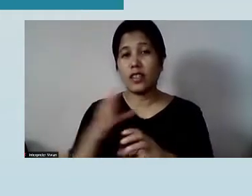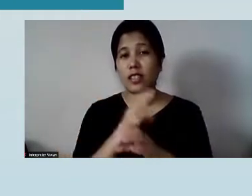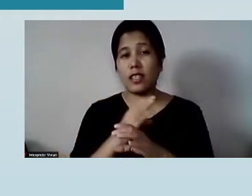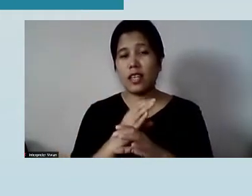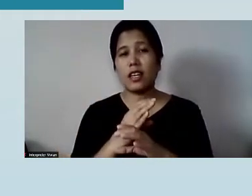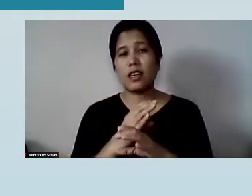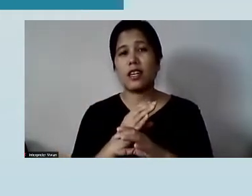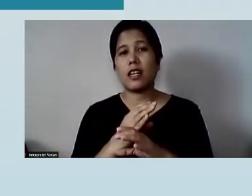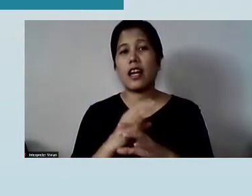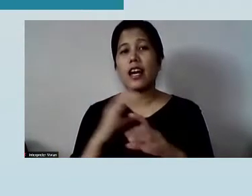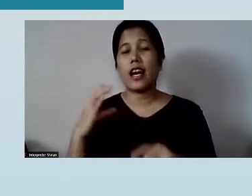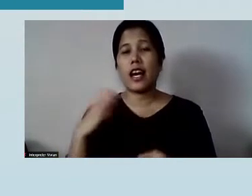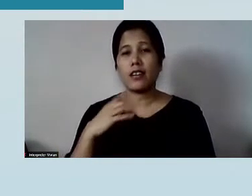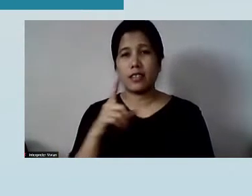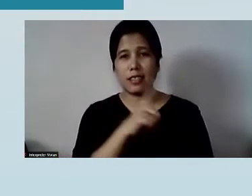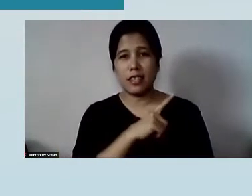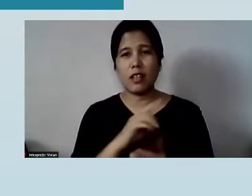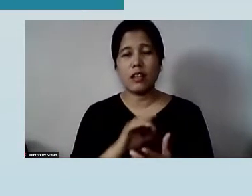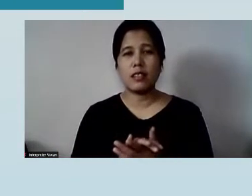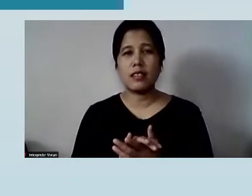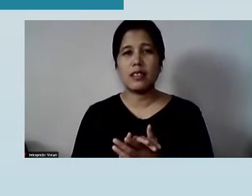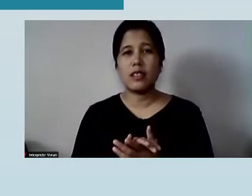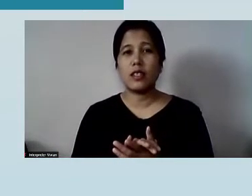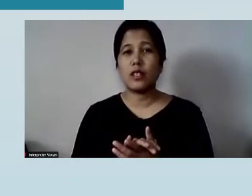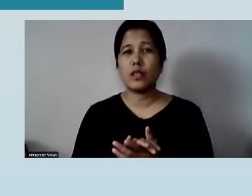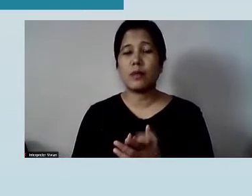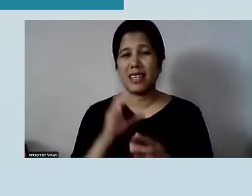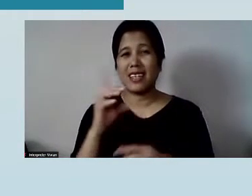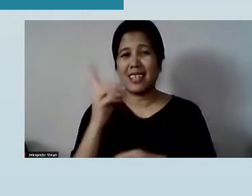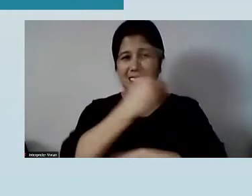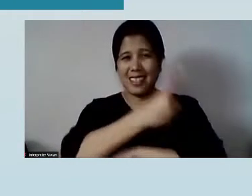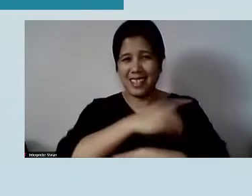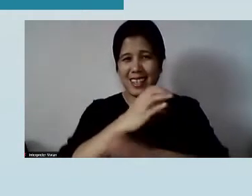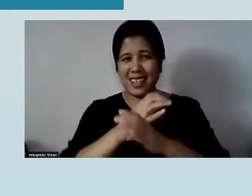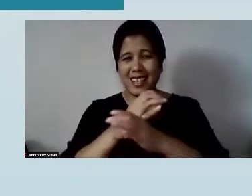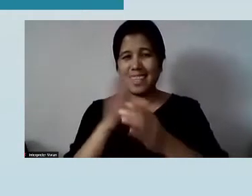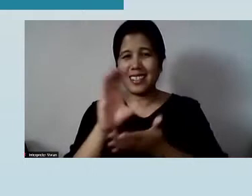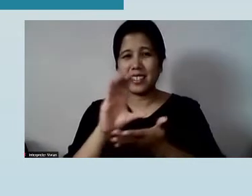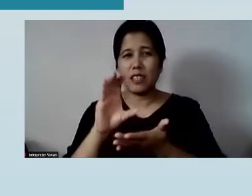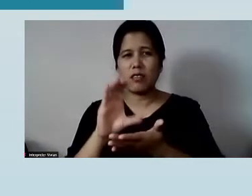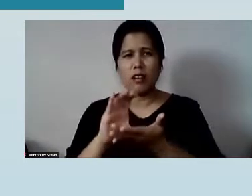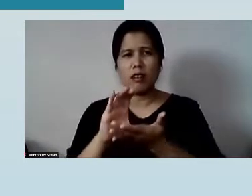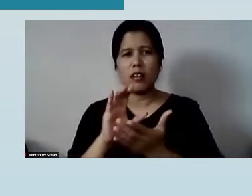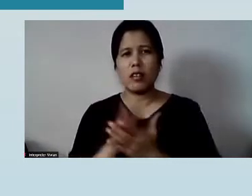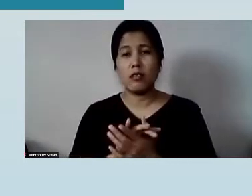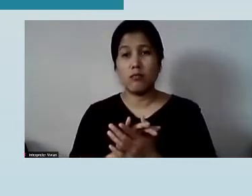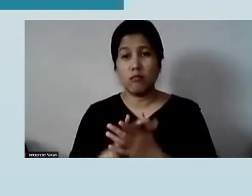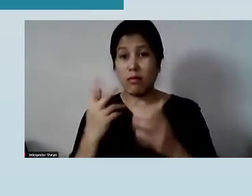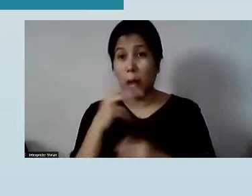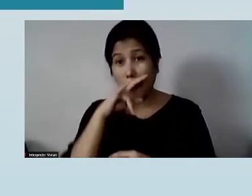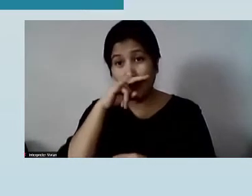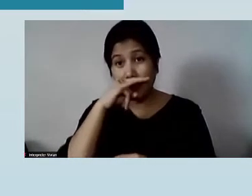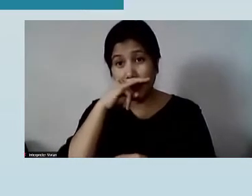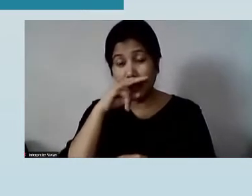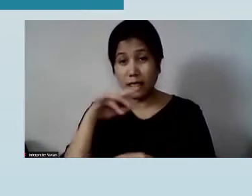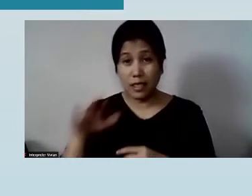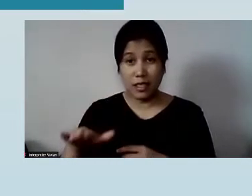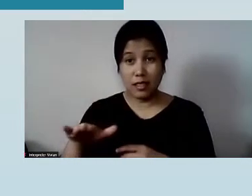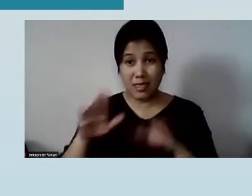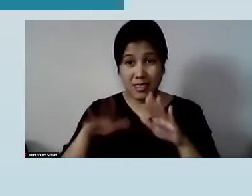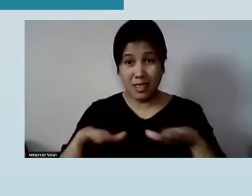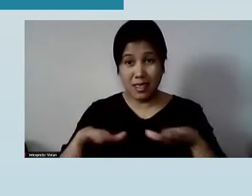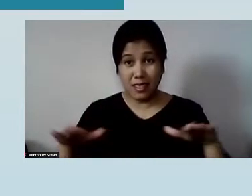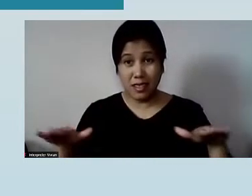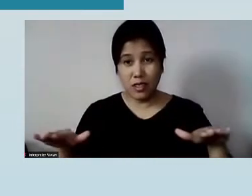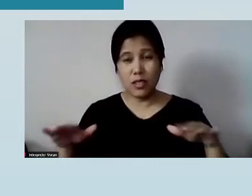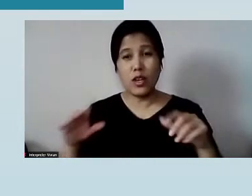sa ating mga daycare centers, yung mga preschoolers, yung bang mga kids, toddlers